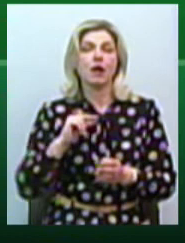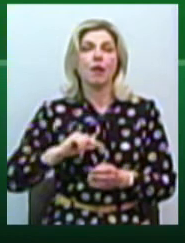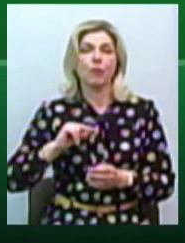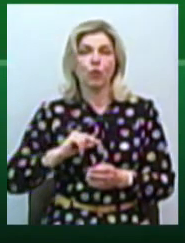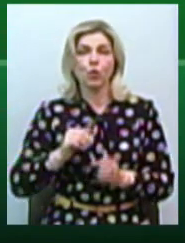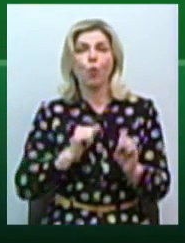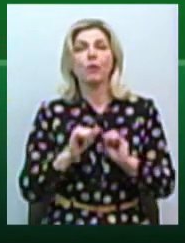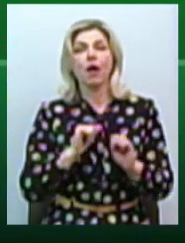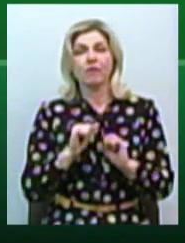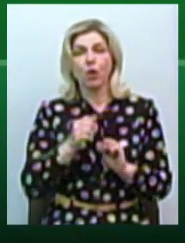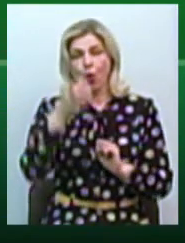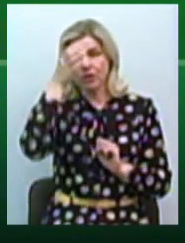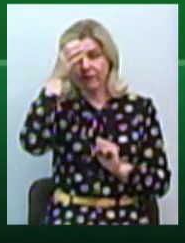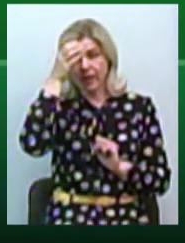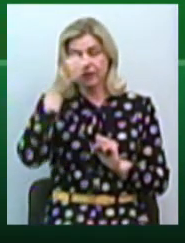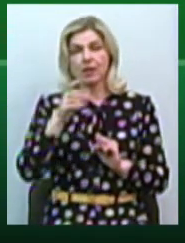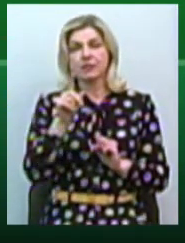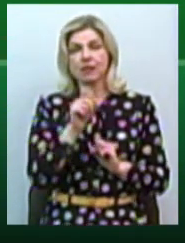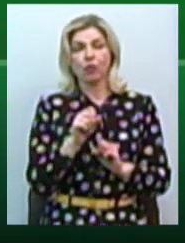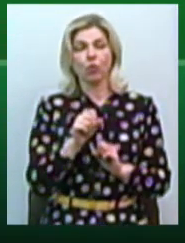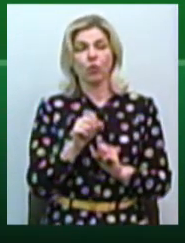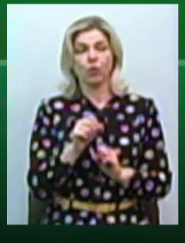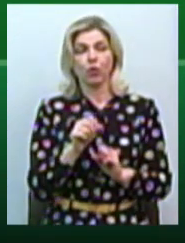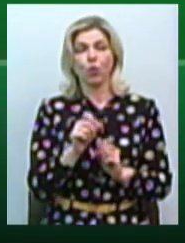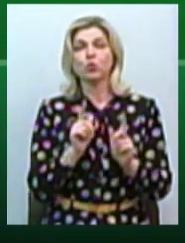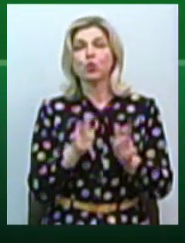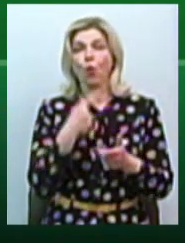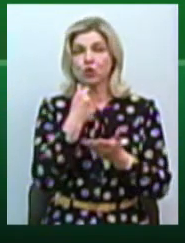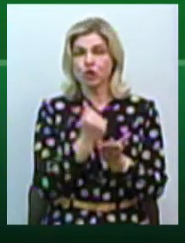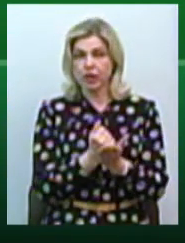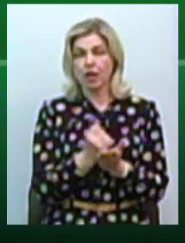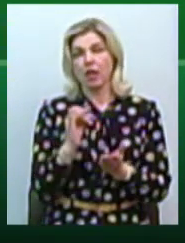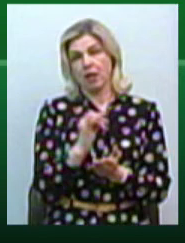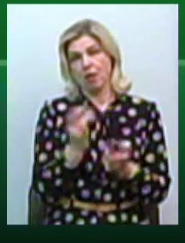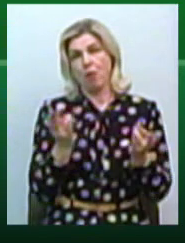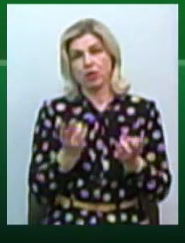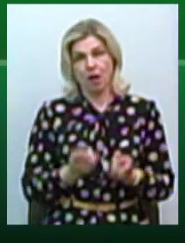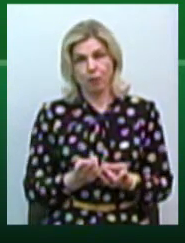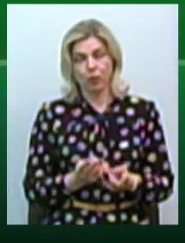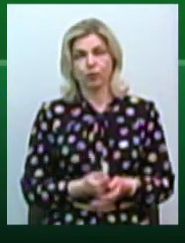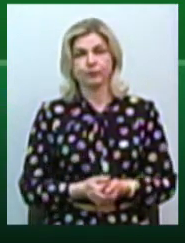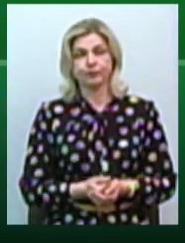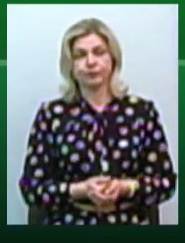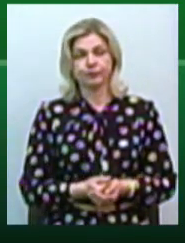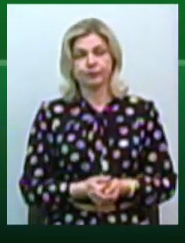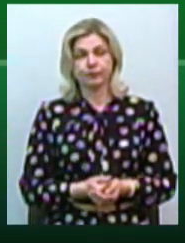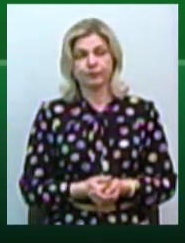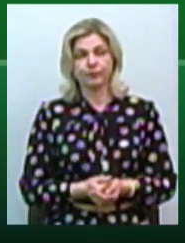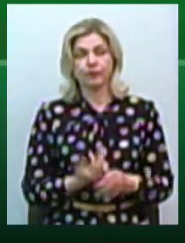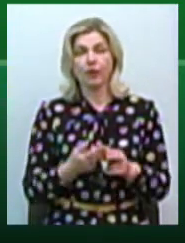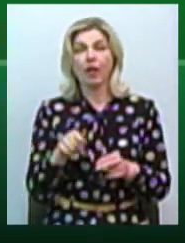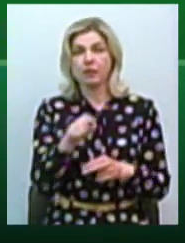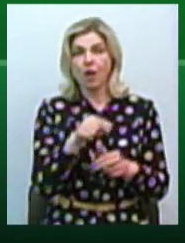працівників управління освіти за узгодженням і за потребою. І саме ці